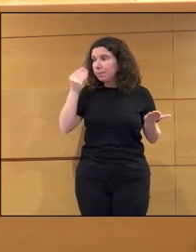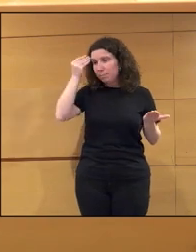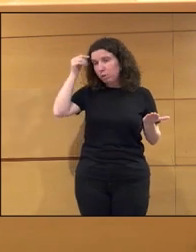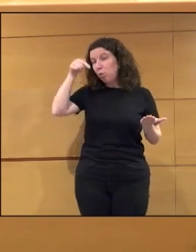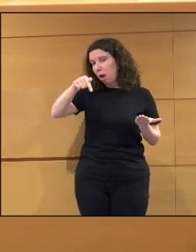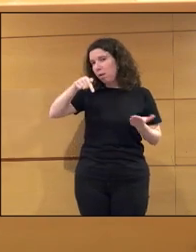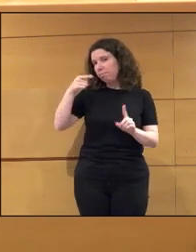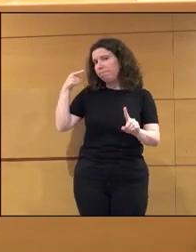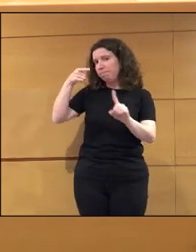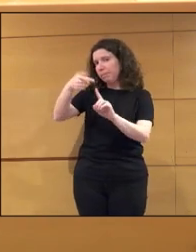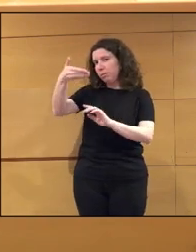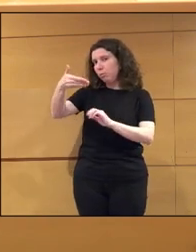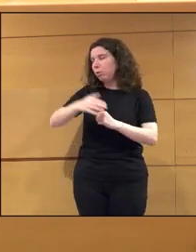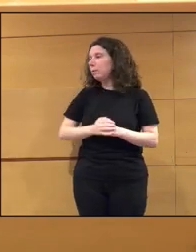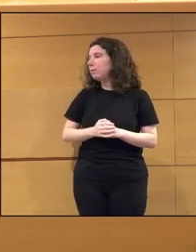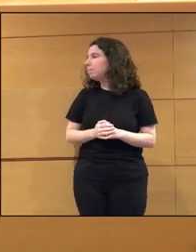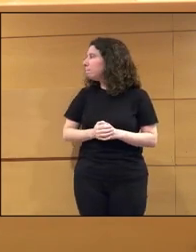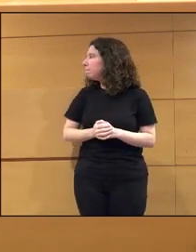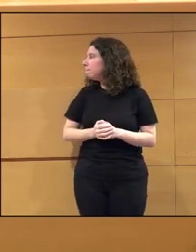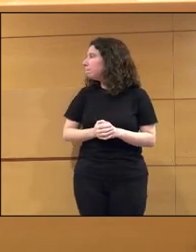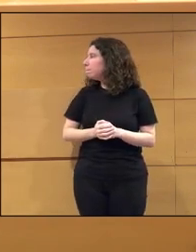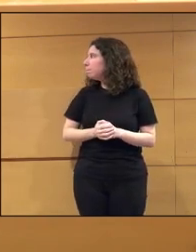repte. I tant.